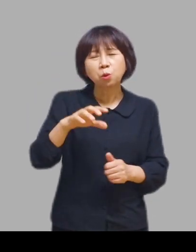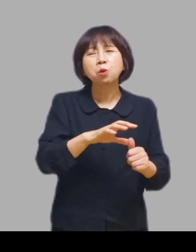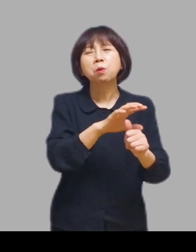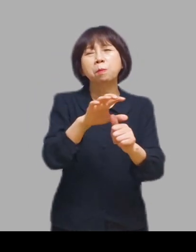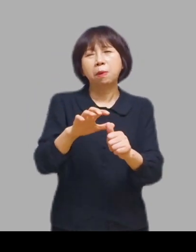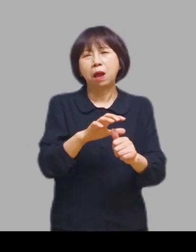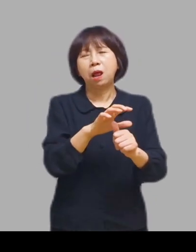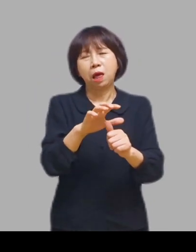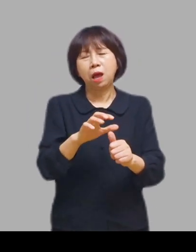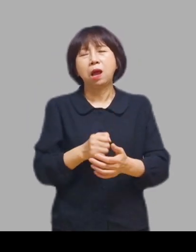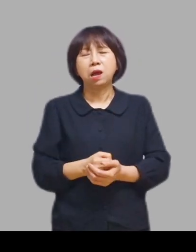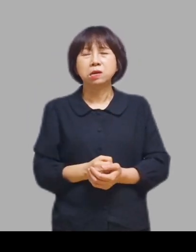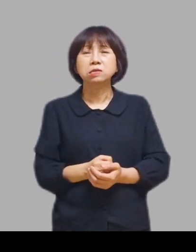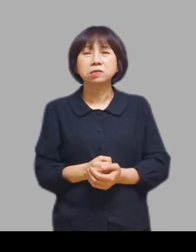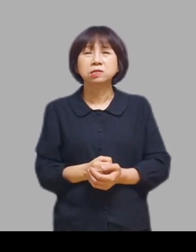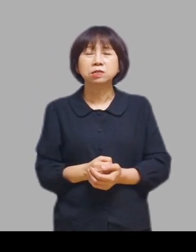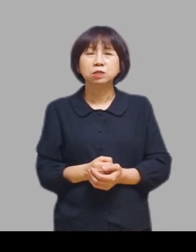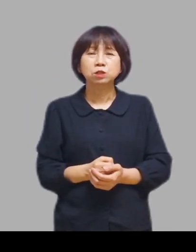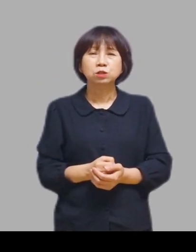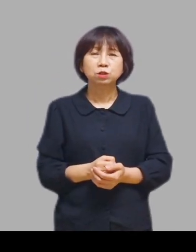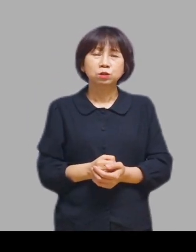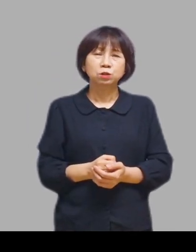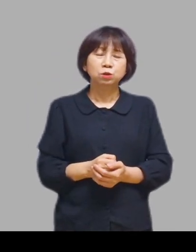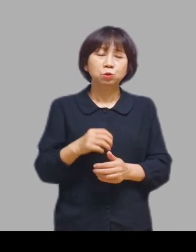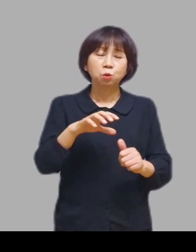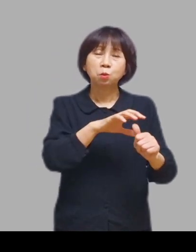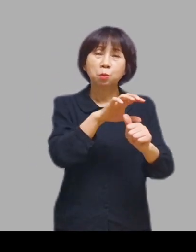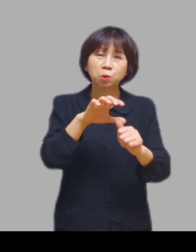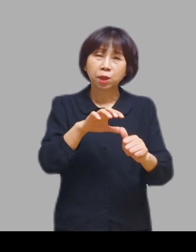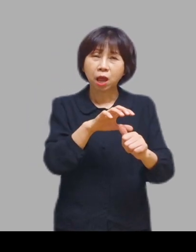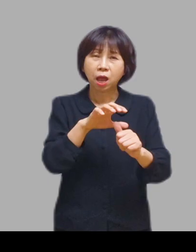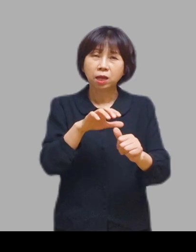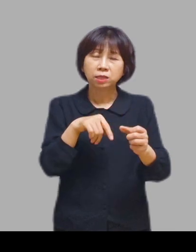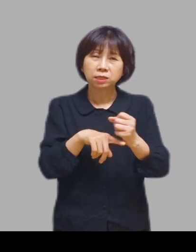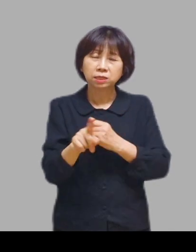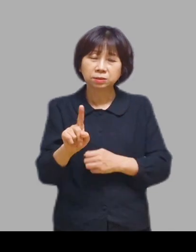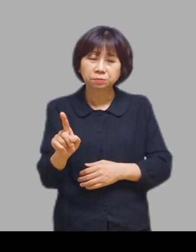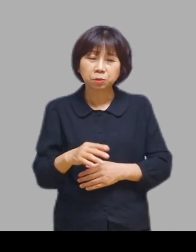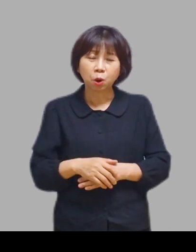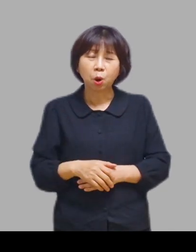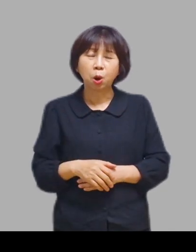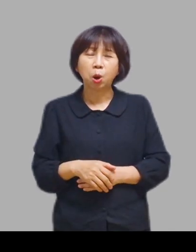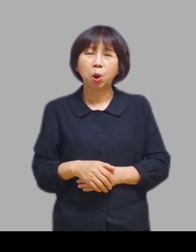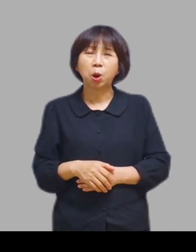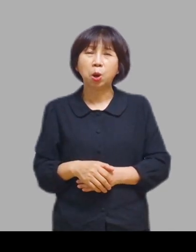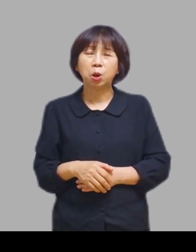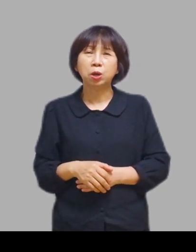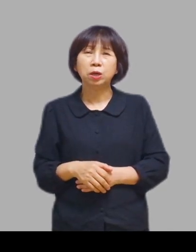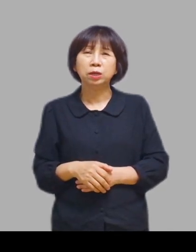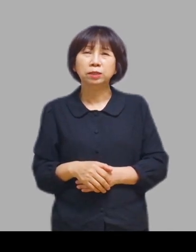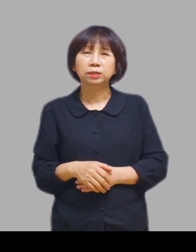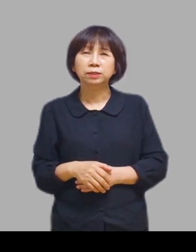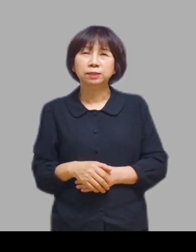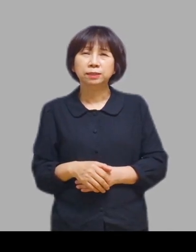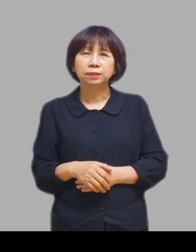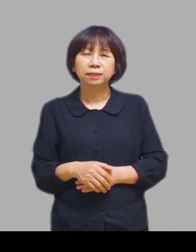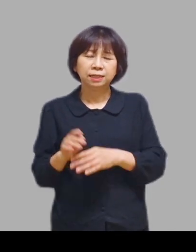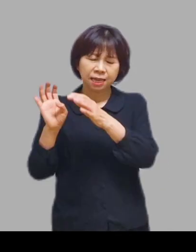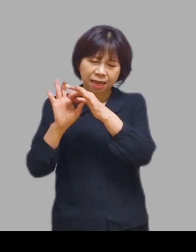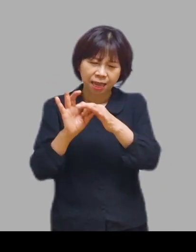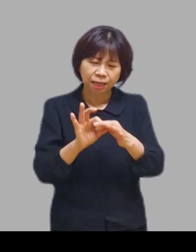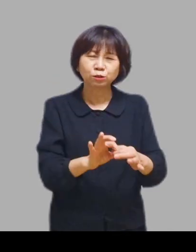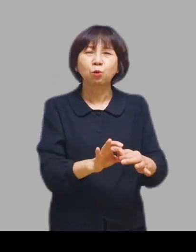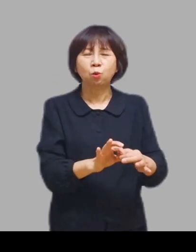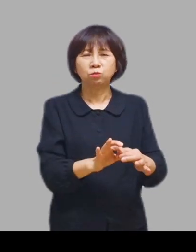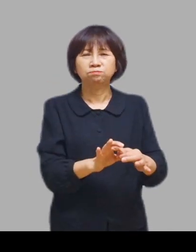주라라는 말입니다. 여기서 돌보아 주라라는 말은 그 말의 의미가 있겠지요. 계속